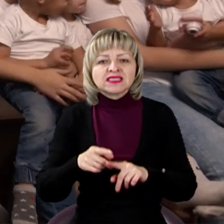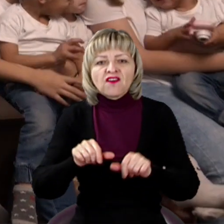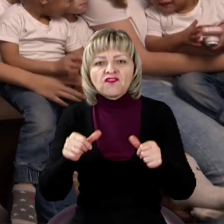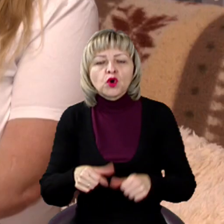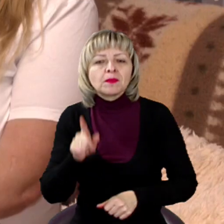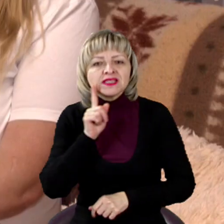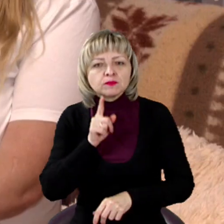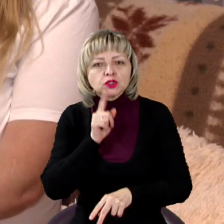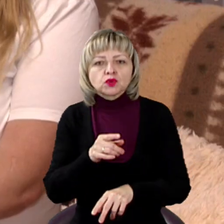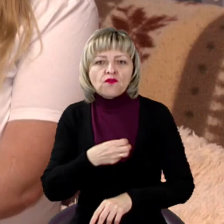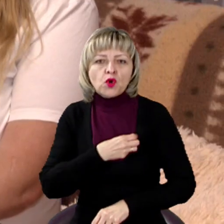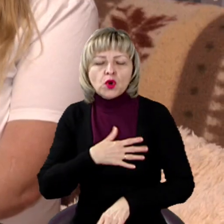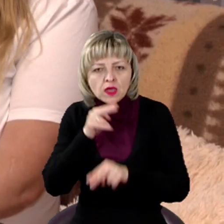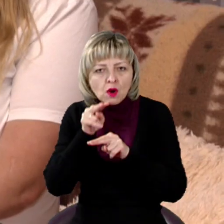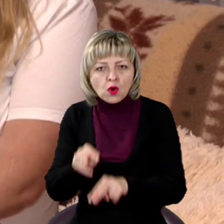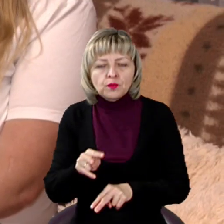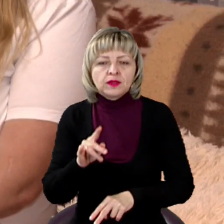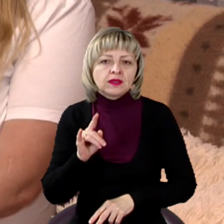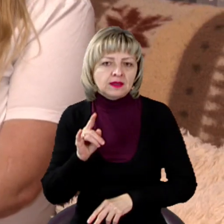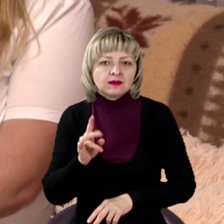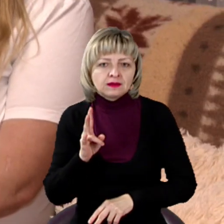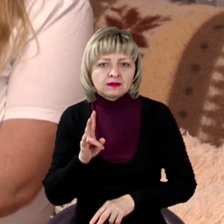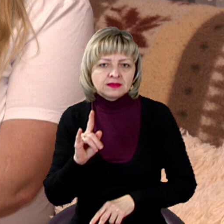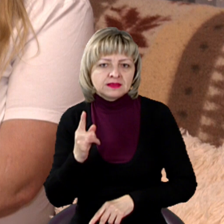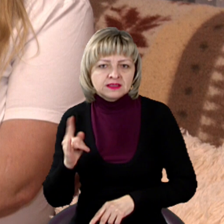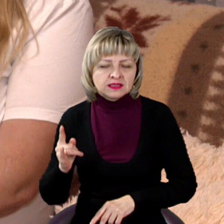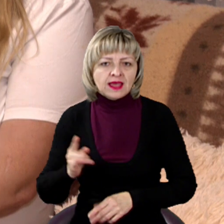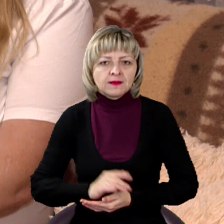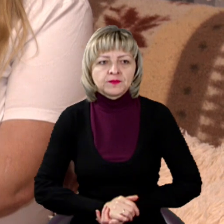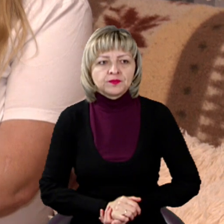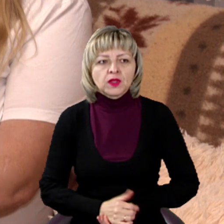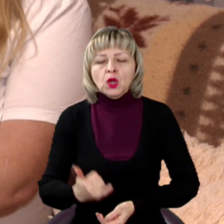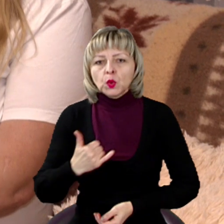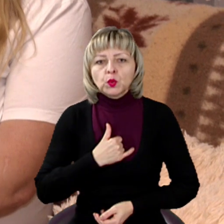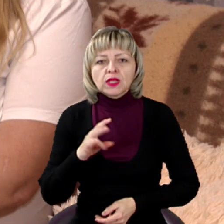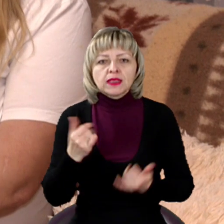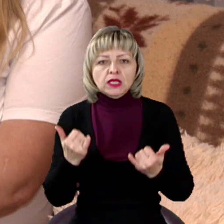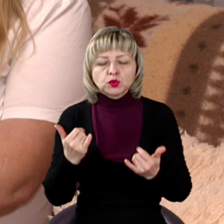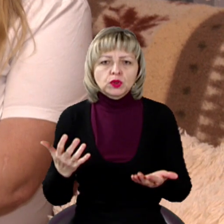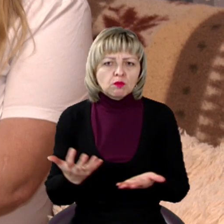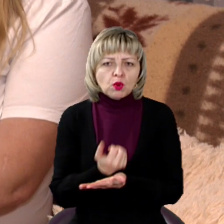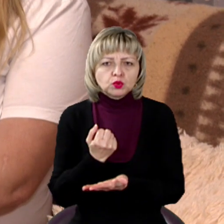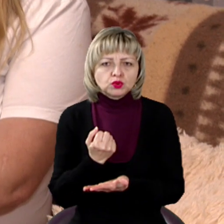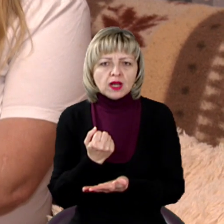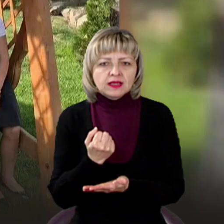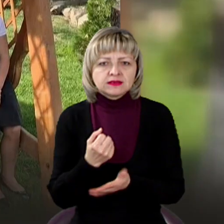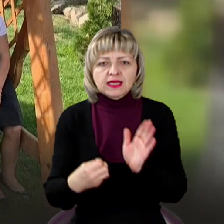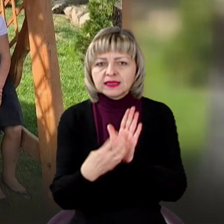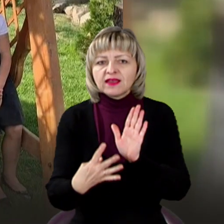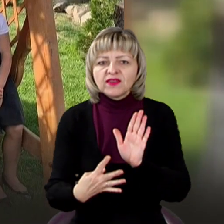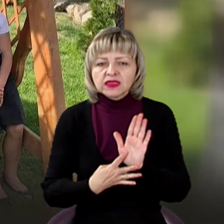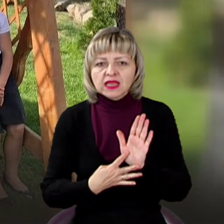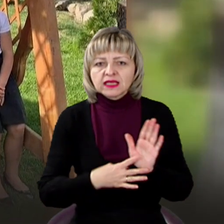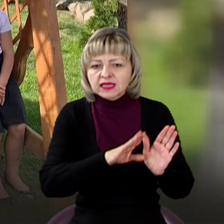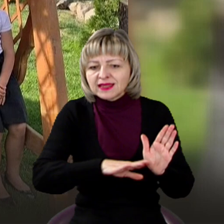над дітьми. Одружені ми 16 років з Гачком. У нас на сьогодні, виходить,